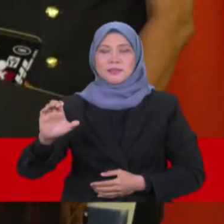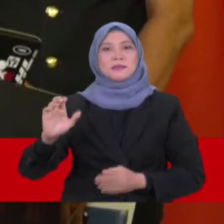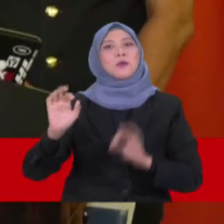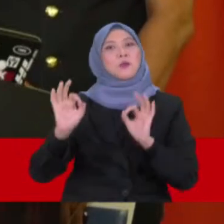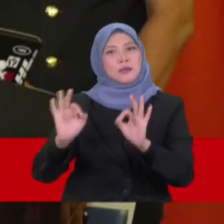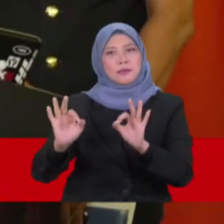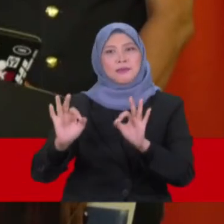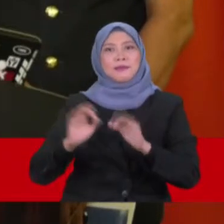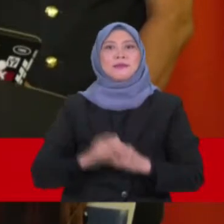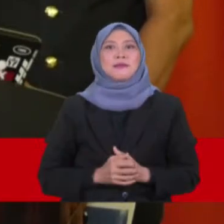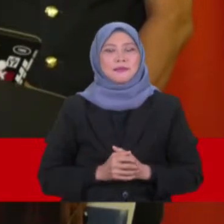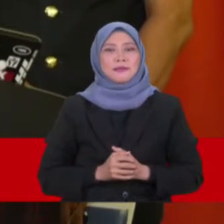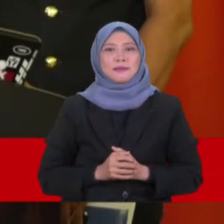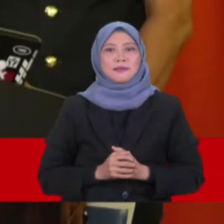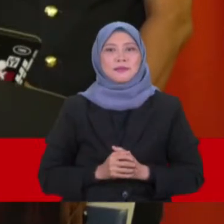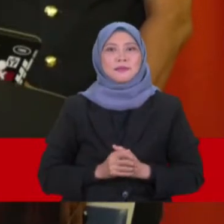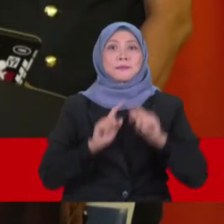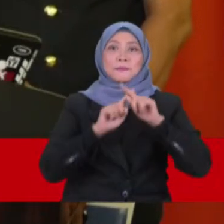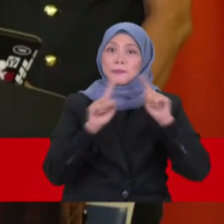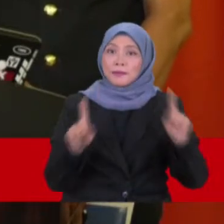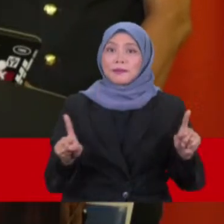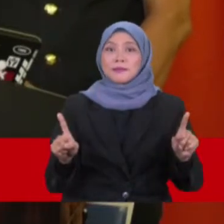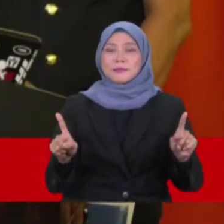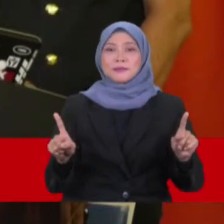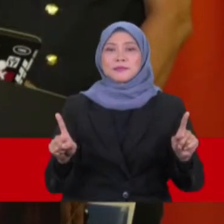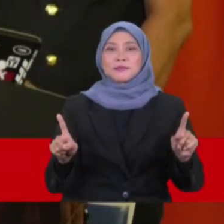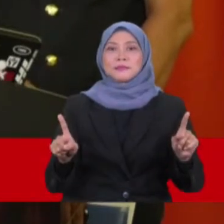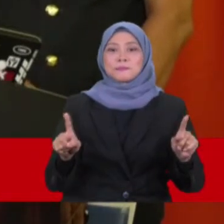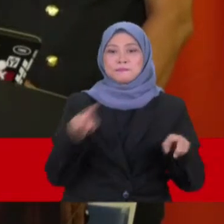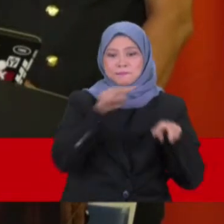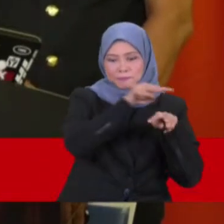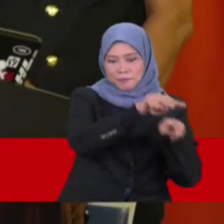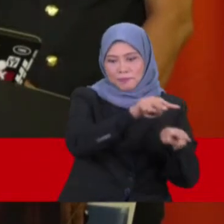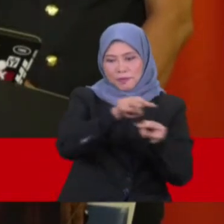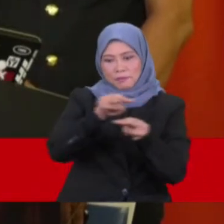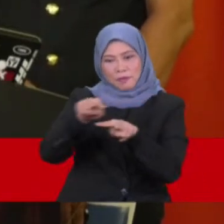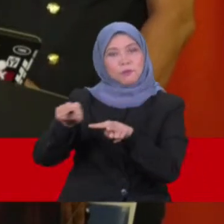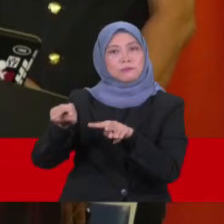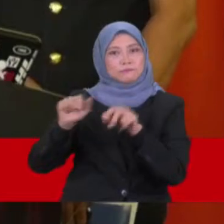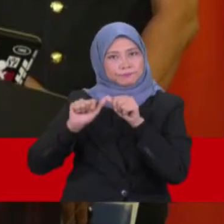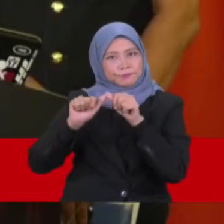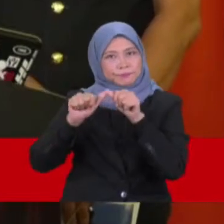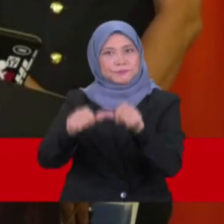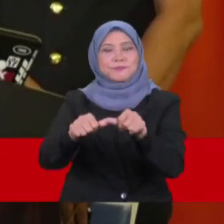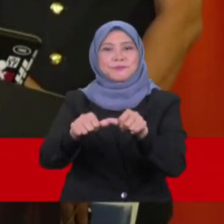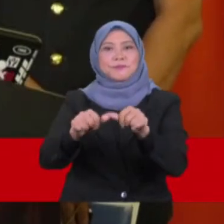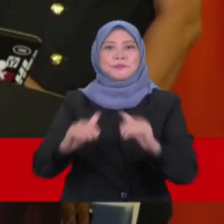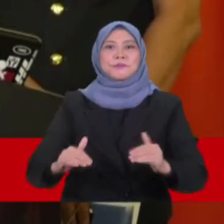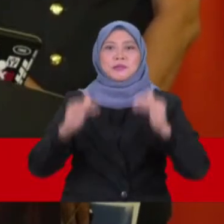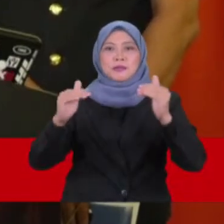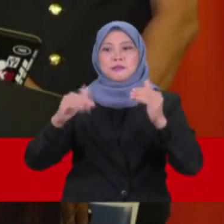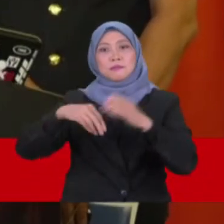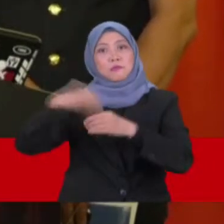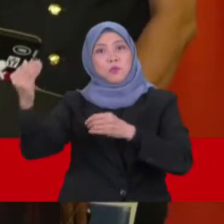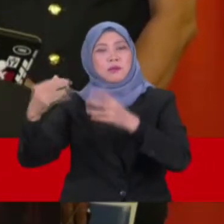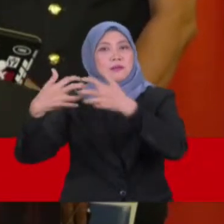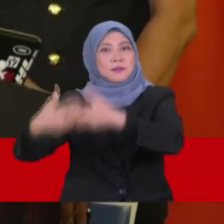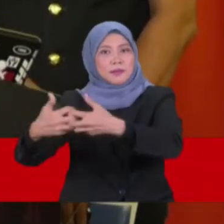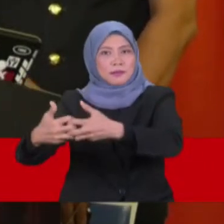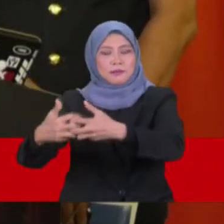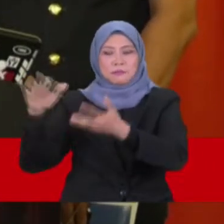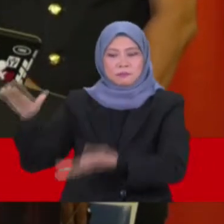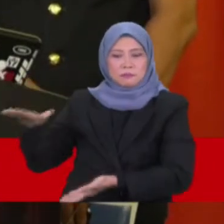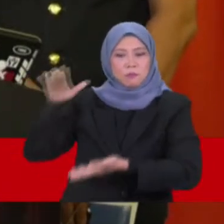stabil. Bagaimanapun, pemantauan berterusan dilakukan di semua peringkat pengeluar,